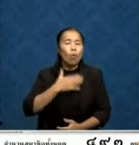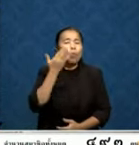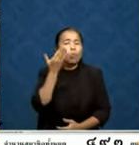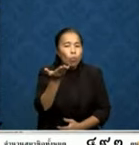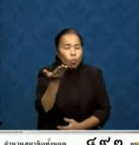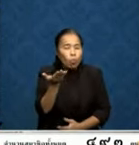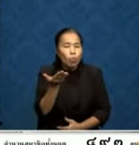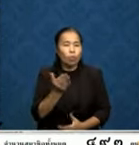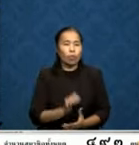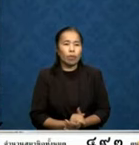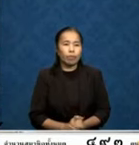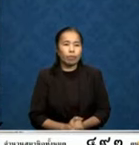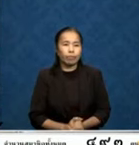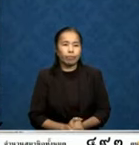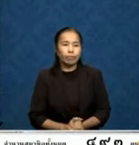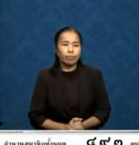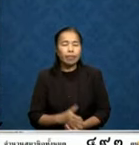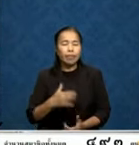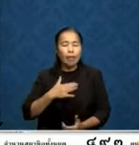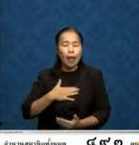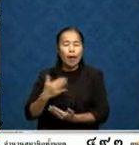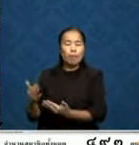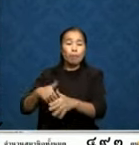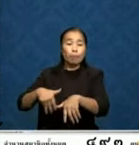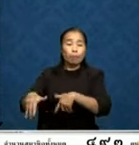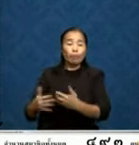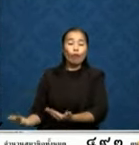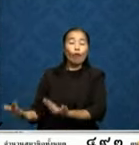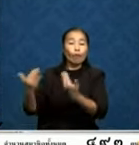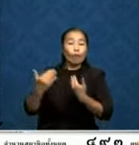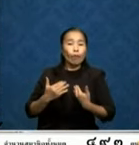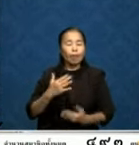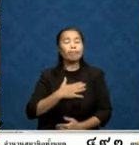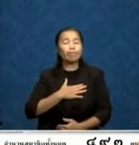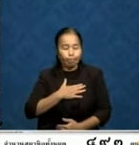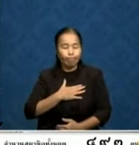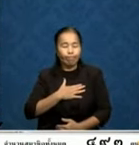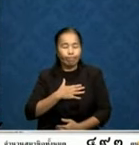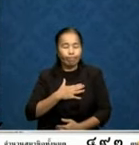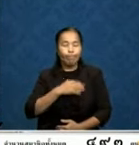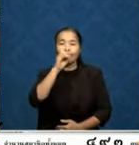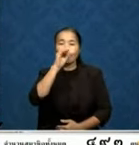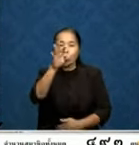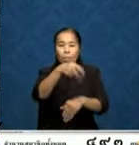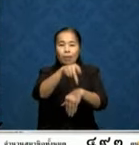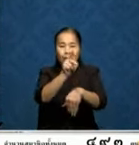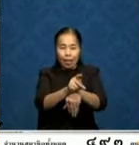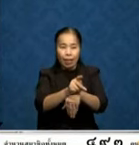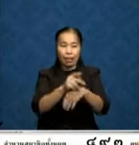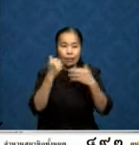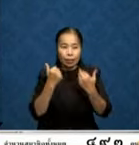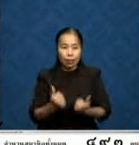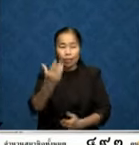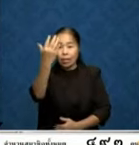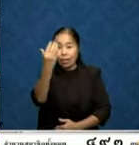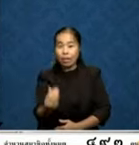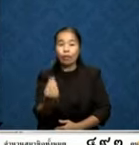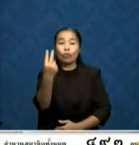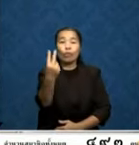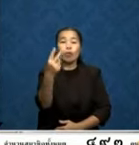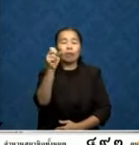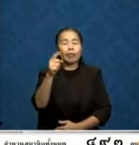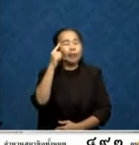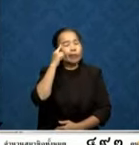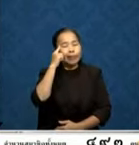ารที่จะพูดเรื่องความเดือดร้อนของพี่น้องประชาชนผ่านท่านประธานซึ่งวันนี้เหลือ2ท่านนะครับเห็นใจ